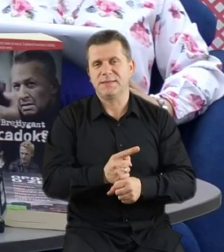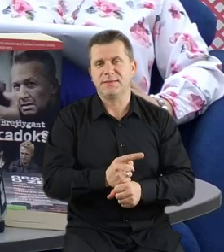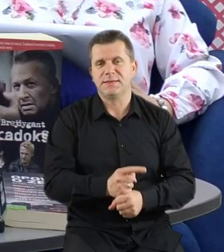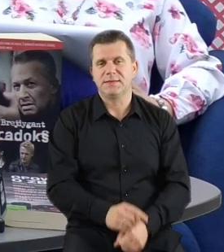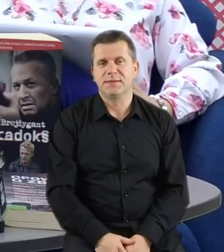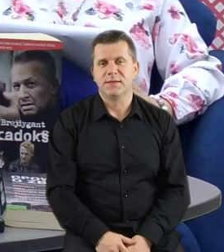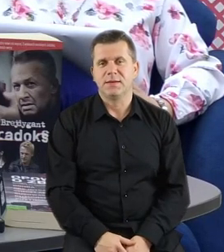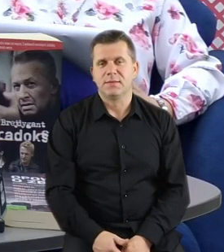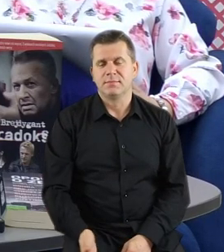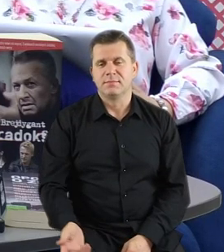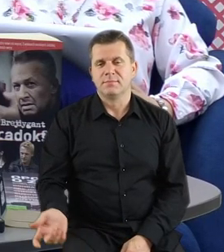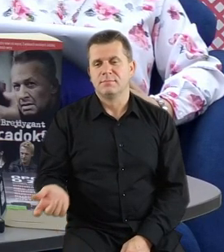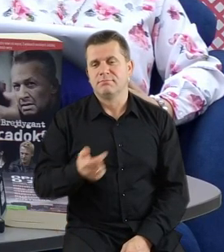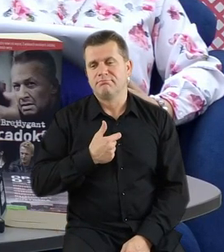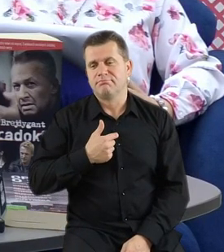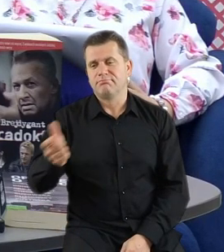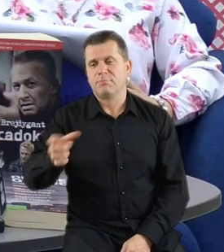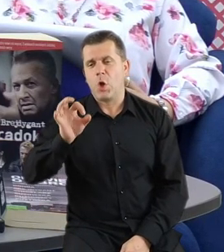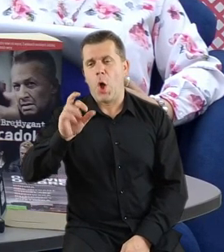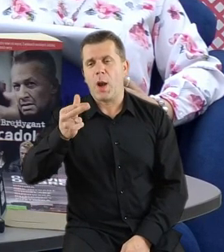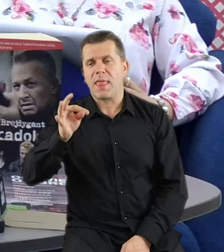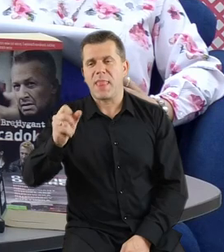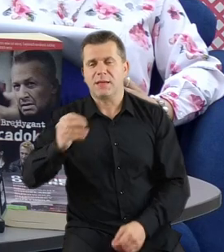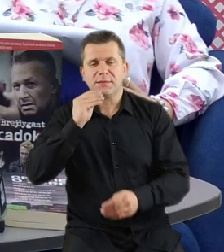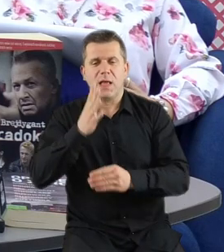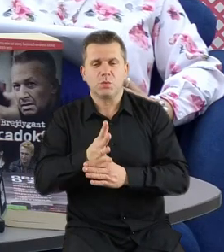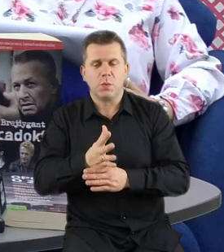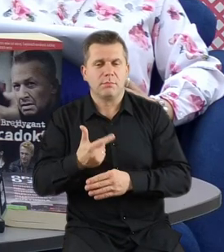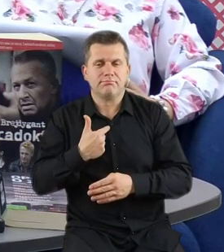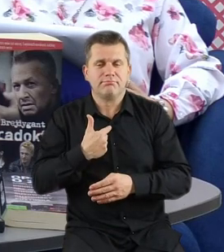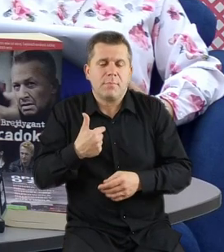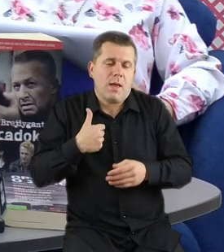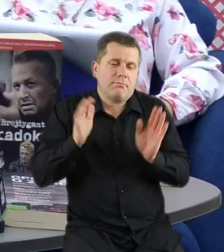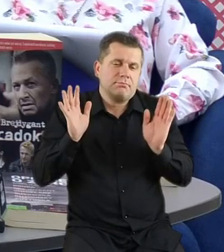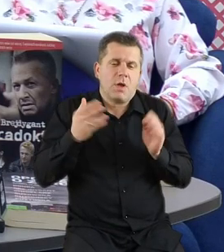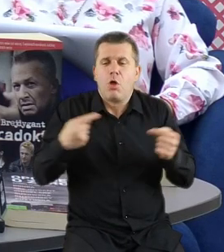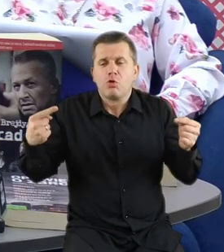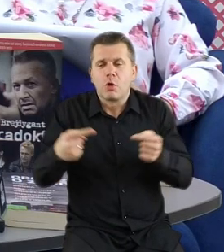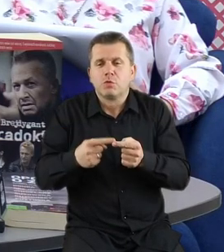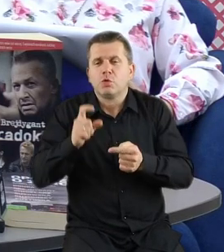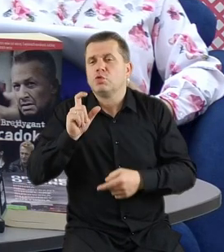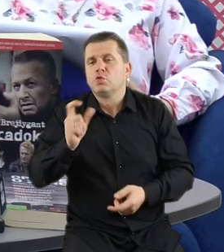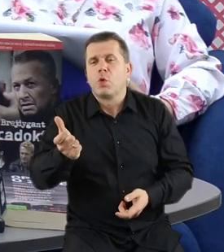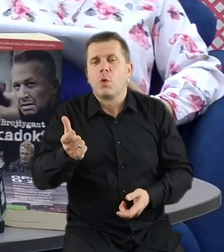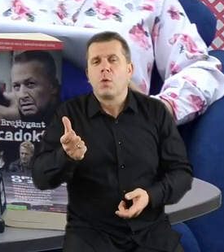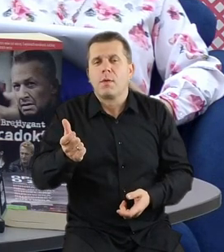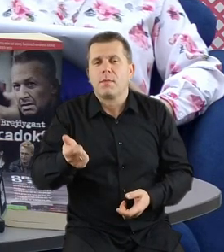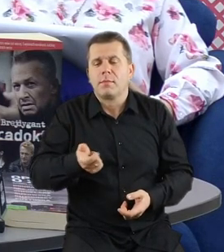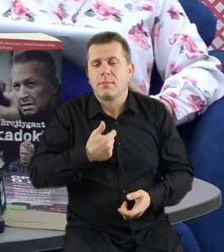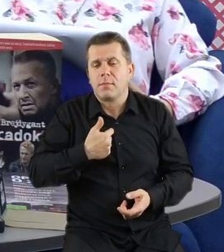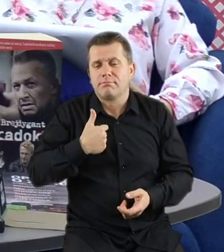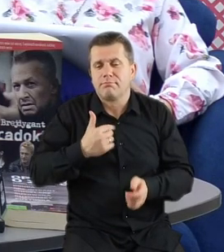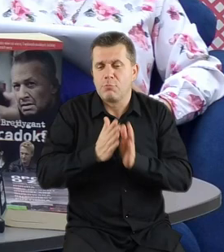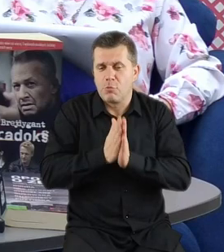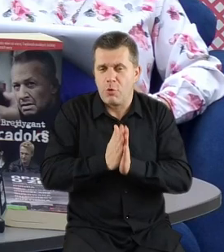ja, orientacja seksualna, no ja się po prostu dostosowuję do tego, co mnie proszą.